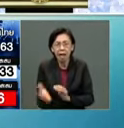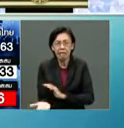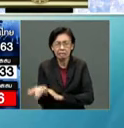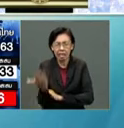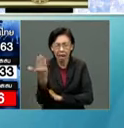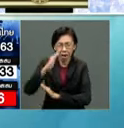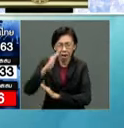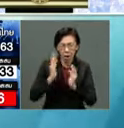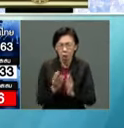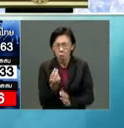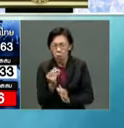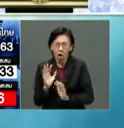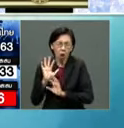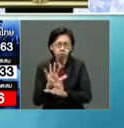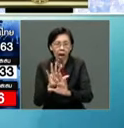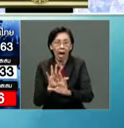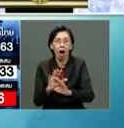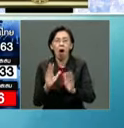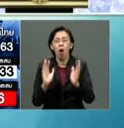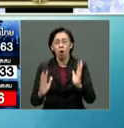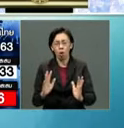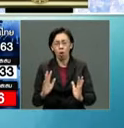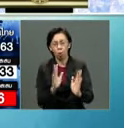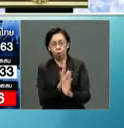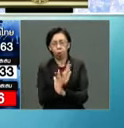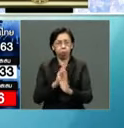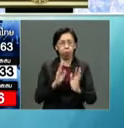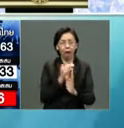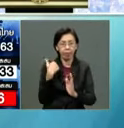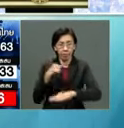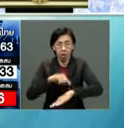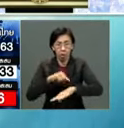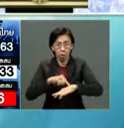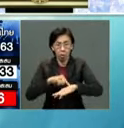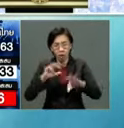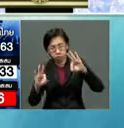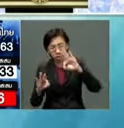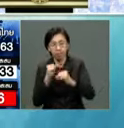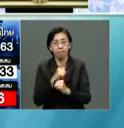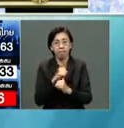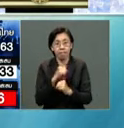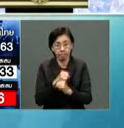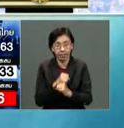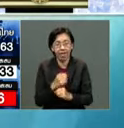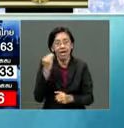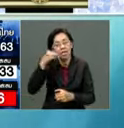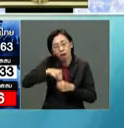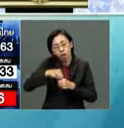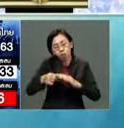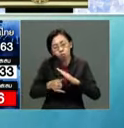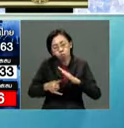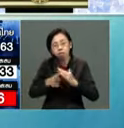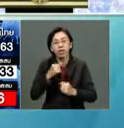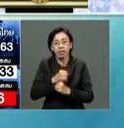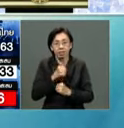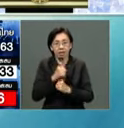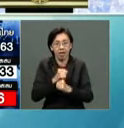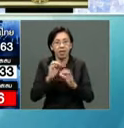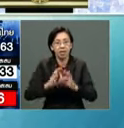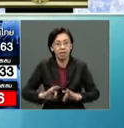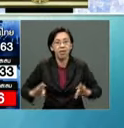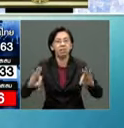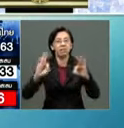ปเพราะฉะนั้นก็จะเห็นอีกภาพหนึ่งเพราะฉะนั้นการเหลื่อมเวลาทำงานหรือการทำงานที่บ้านหรือ work from home จะเป็น